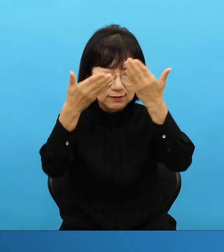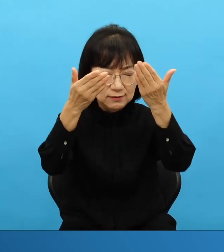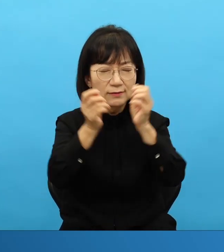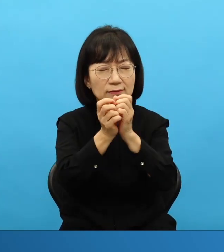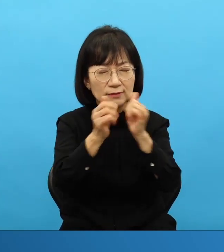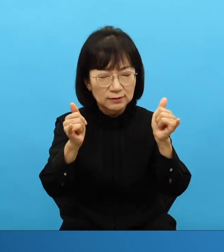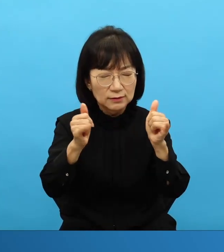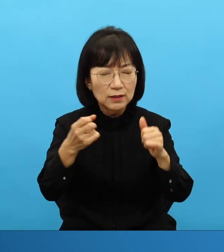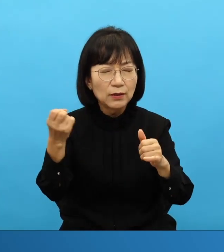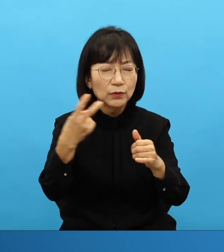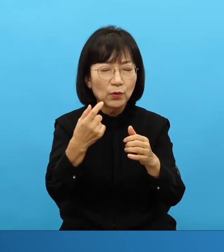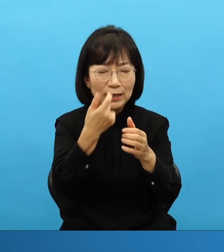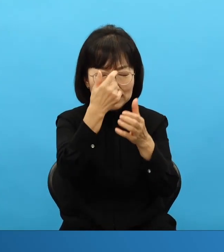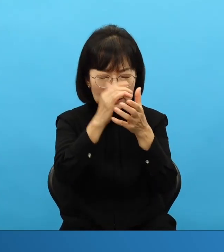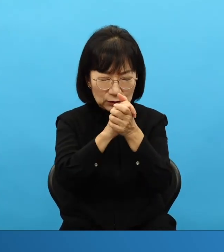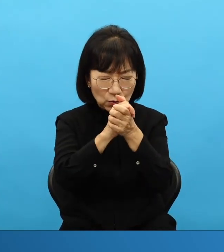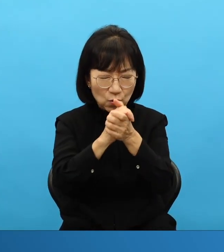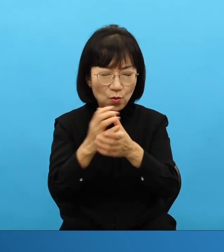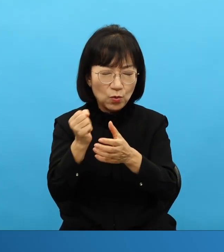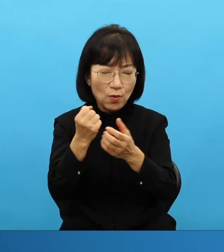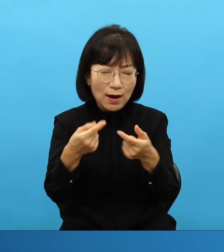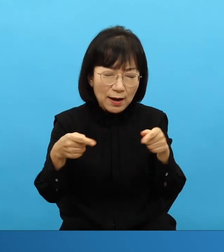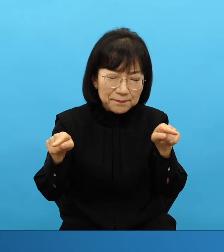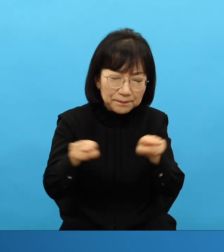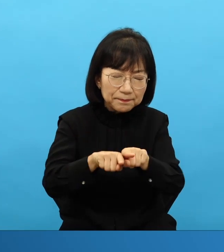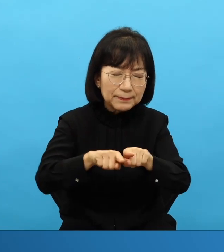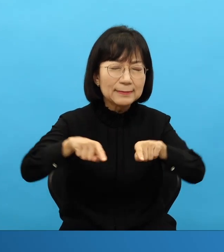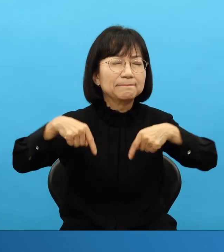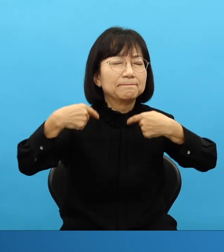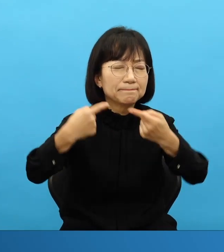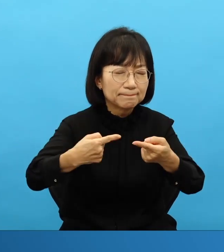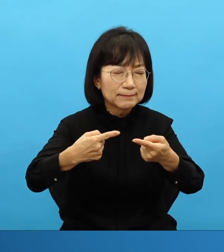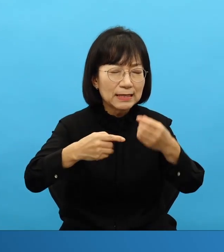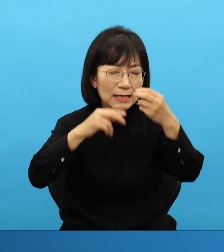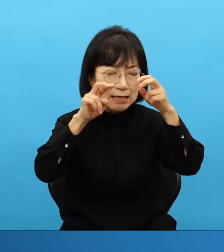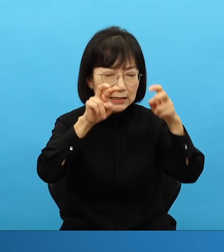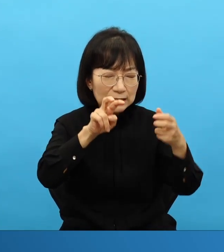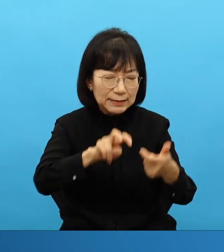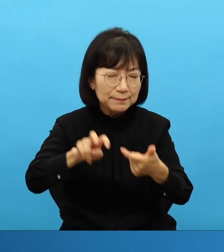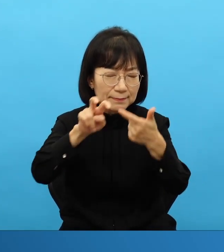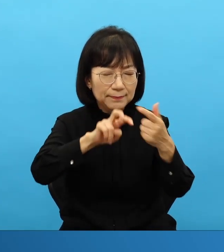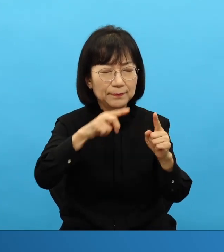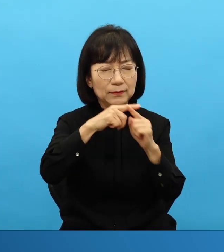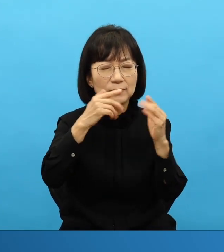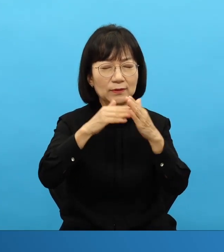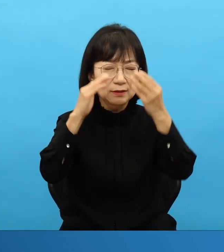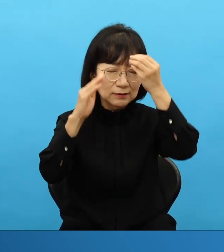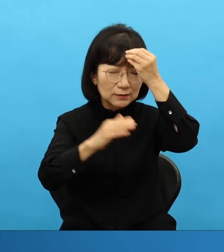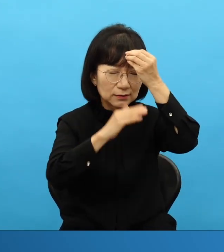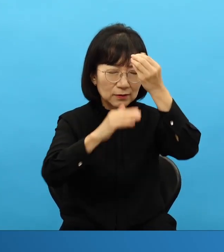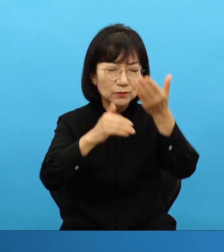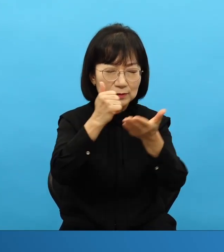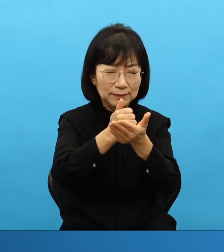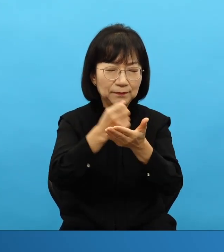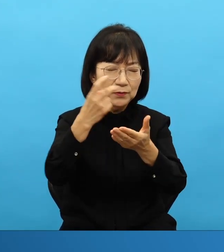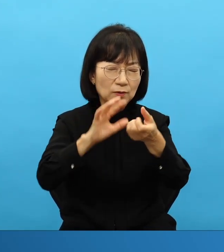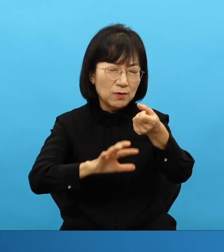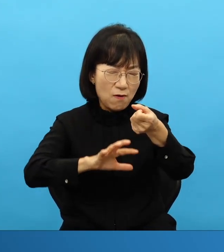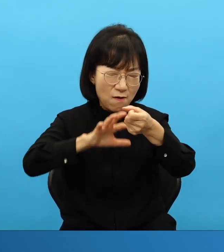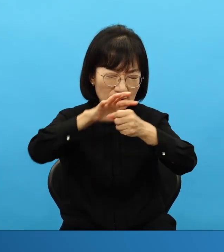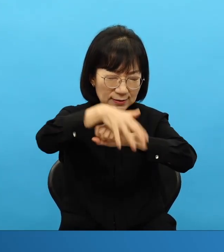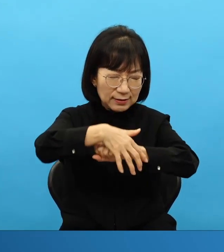기도로 함께하는 임마누엘 전 성도님들과 以祷告一同行的以马内利所有的圣徒们， 전 세계 기도